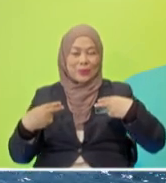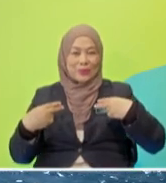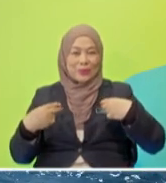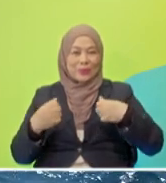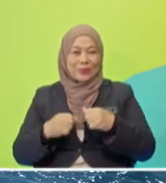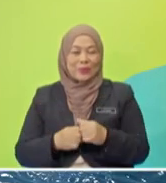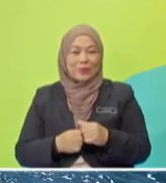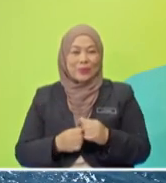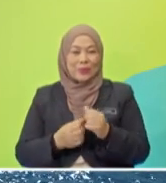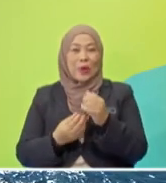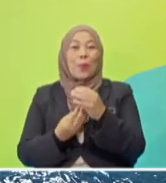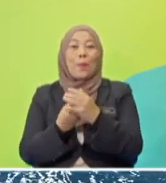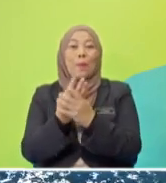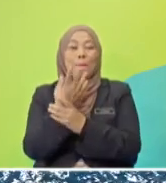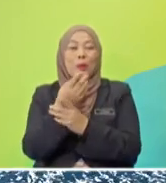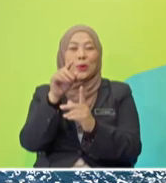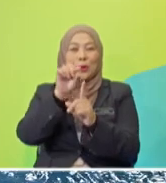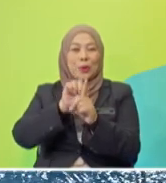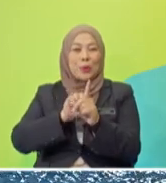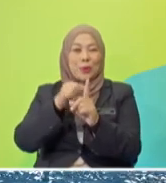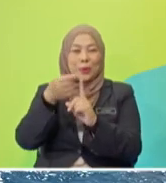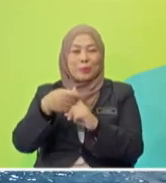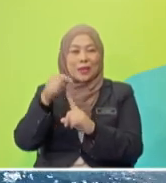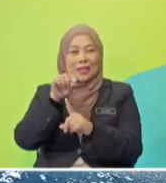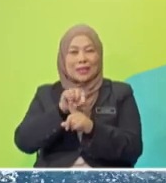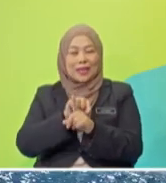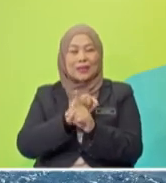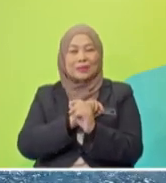macam pokok pisang cuci oke yang kedua